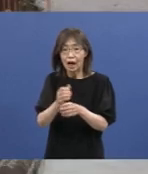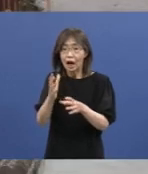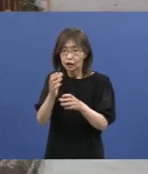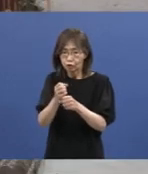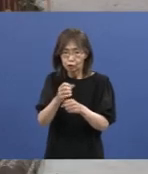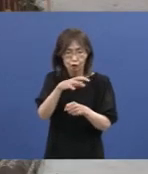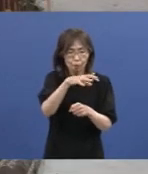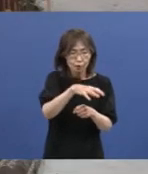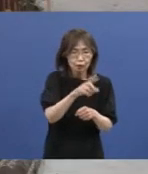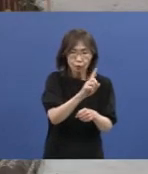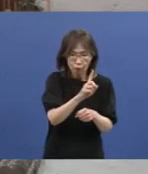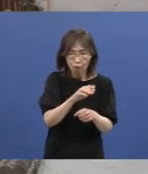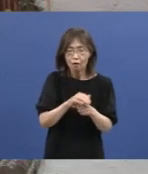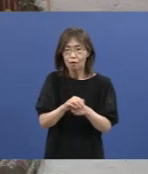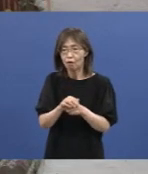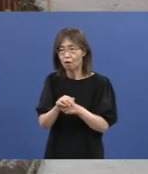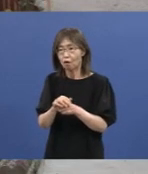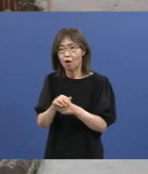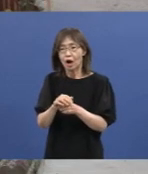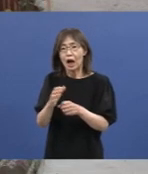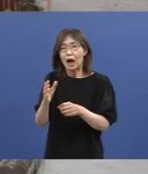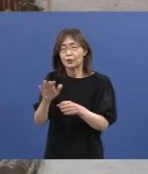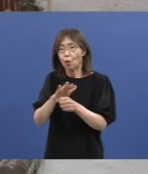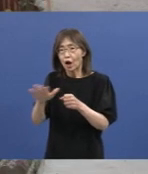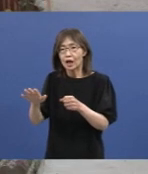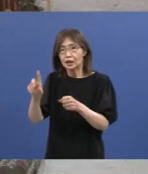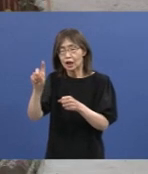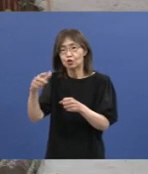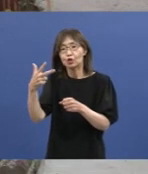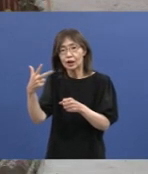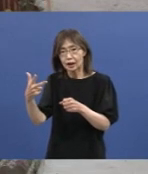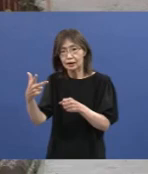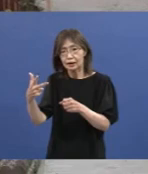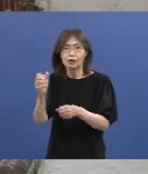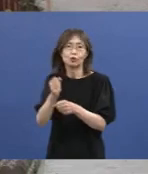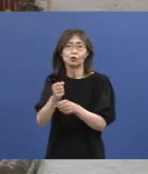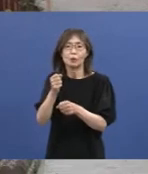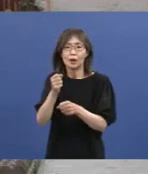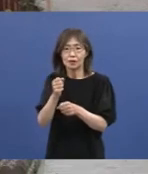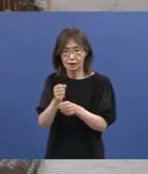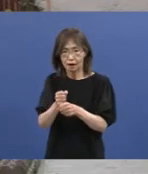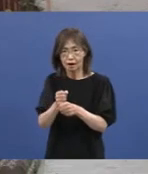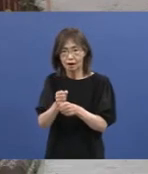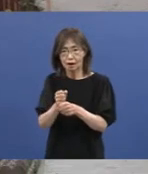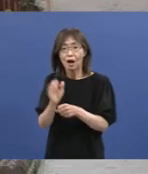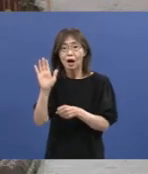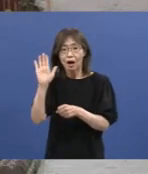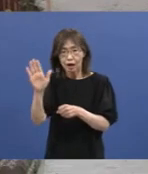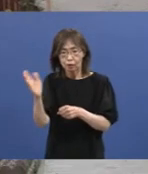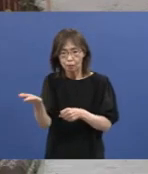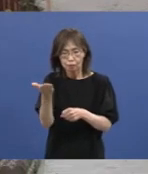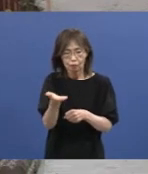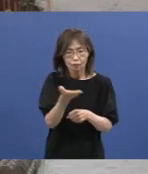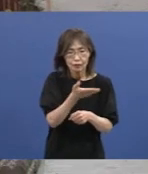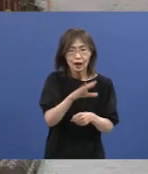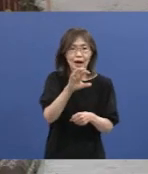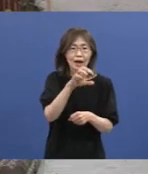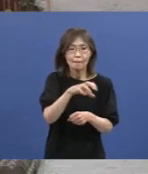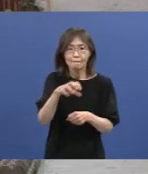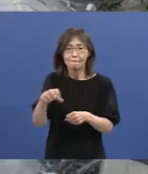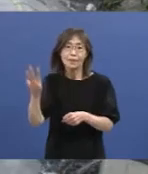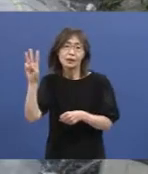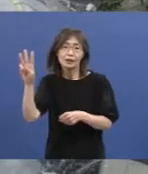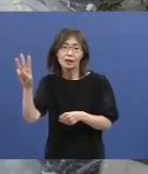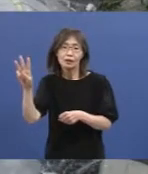ず土のうの魚道作ったんです、はい、それから計3箇所やっぱり土のうの魚道を作りました